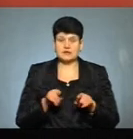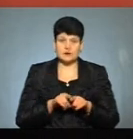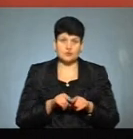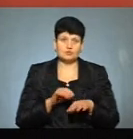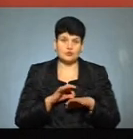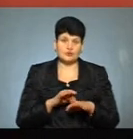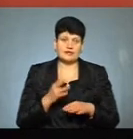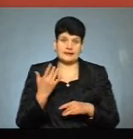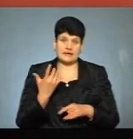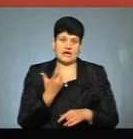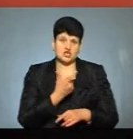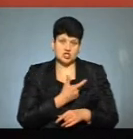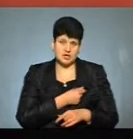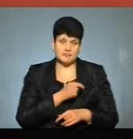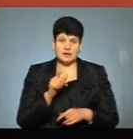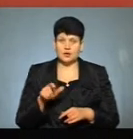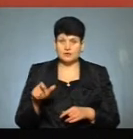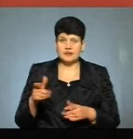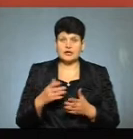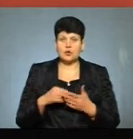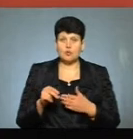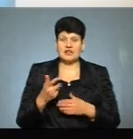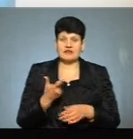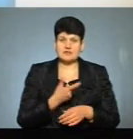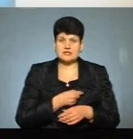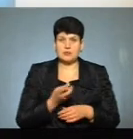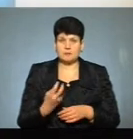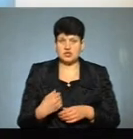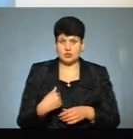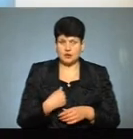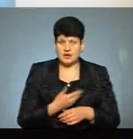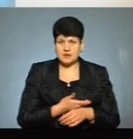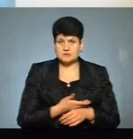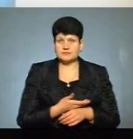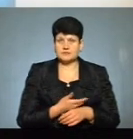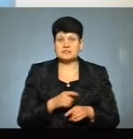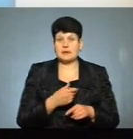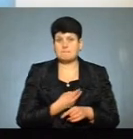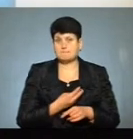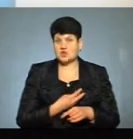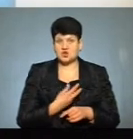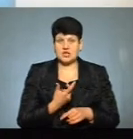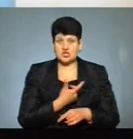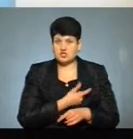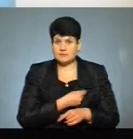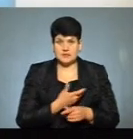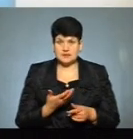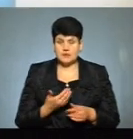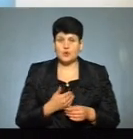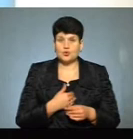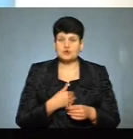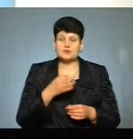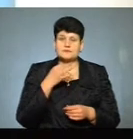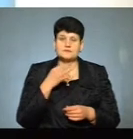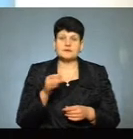проводили кілька щеплень тим пацієнтам, які купили вакцину, прийшли до нас з таким бажанням прищепитися. Я хочу